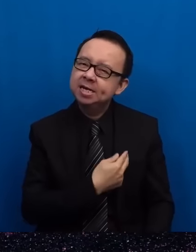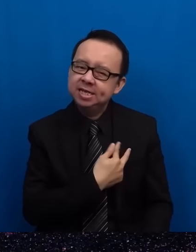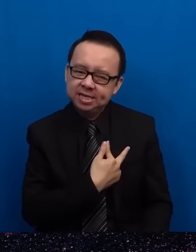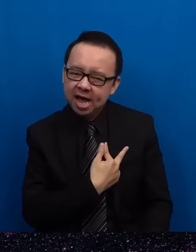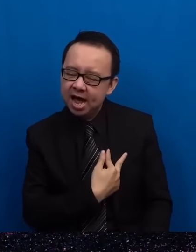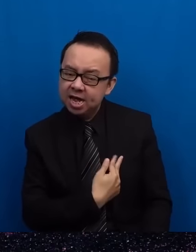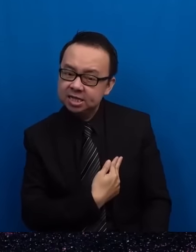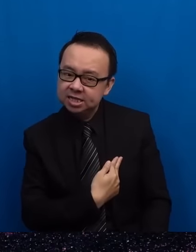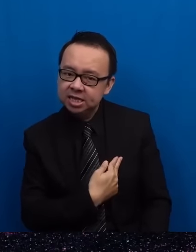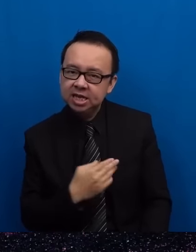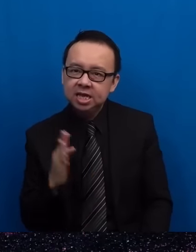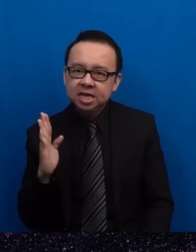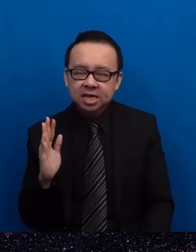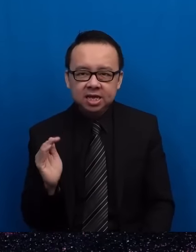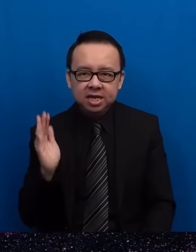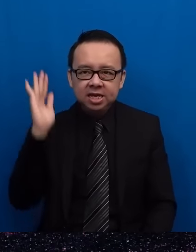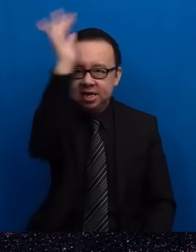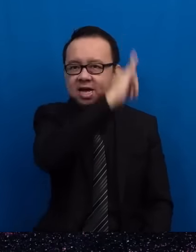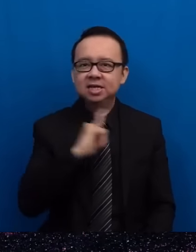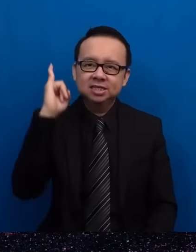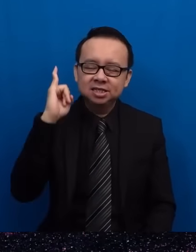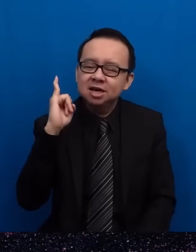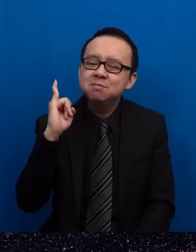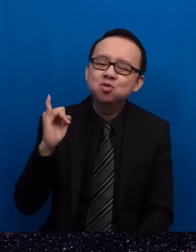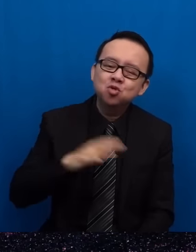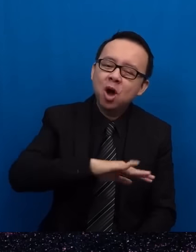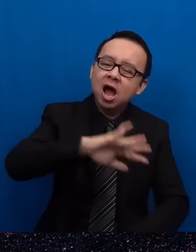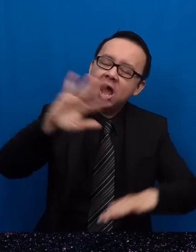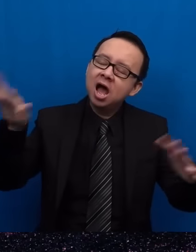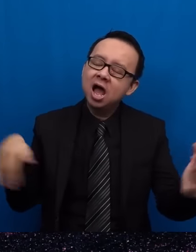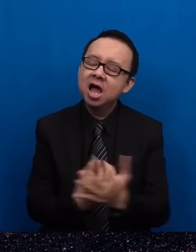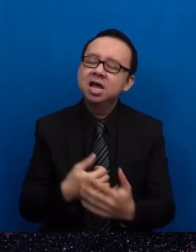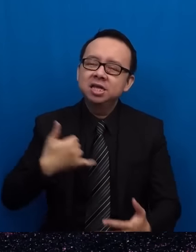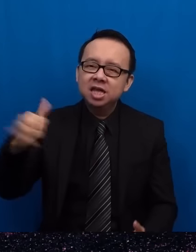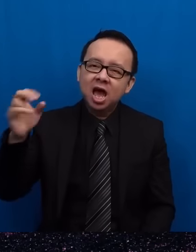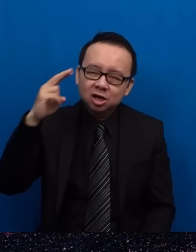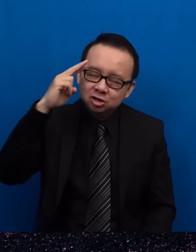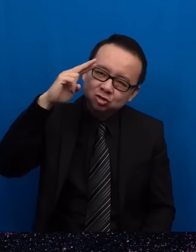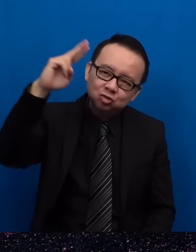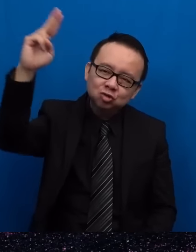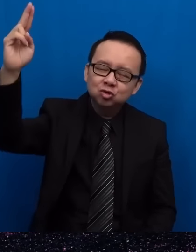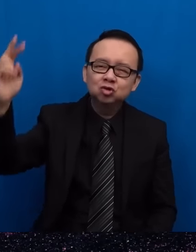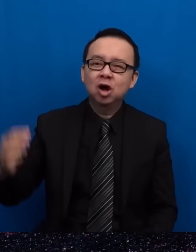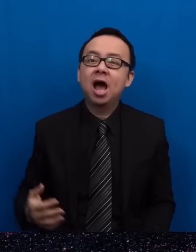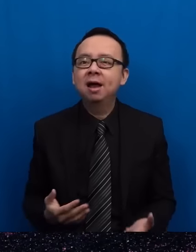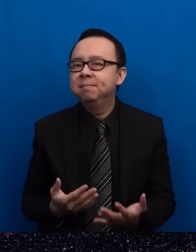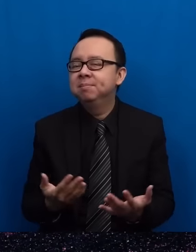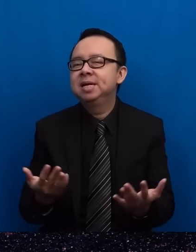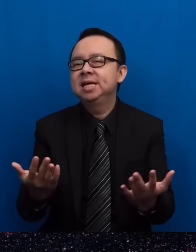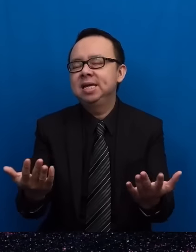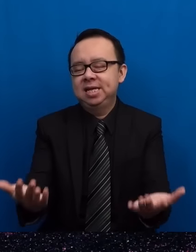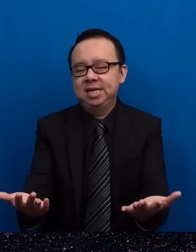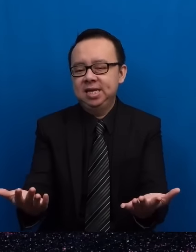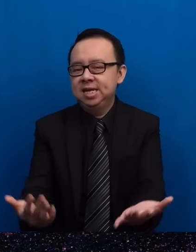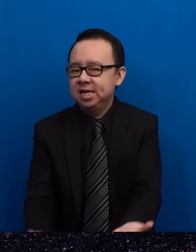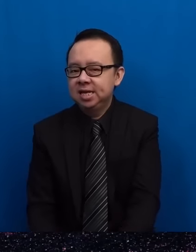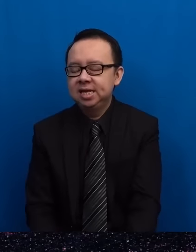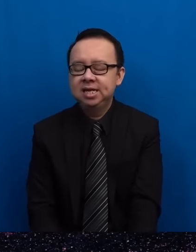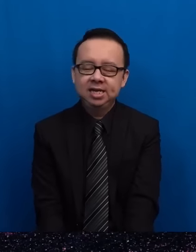tanamkan di hati, indah semua yang Tuhan